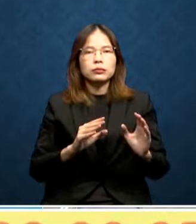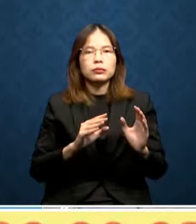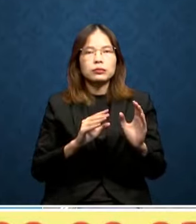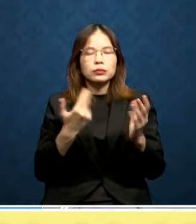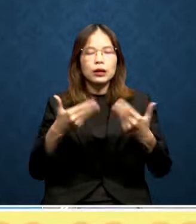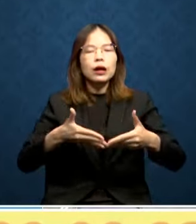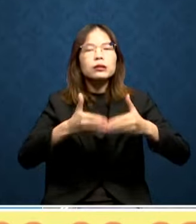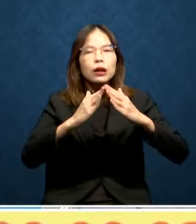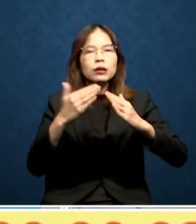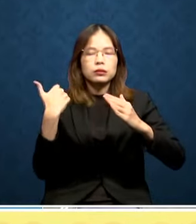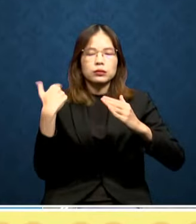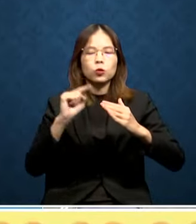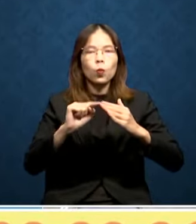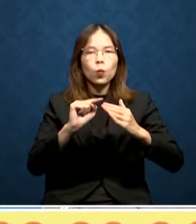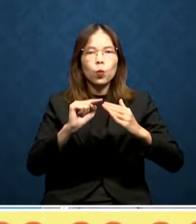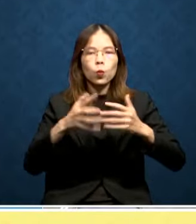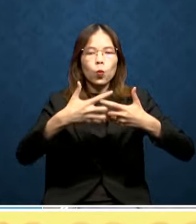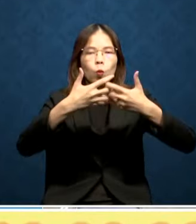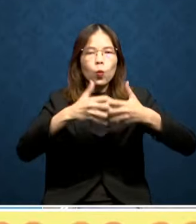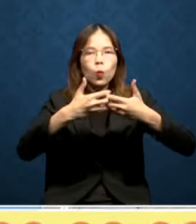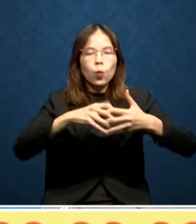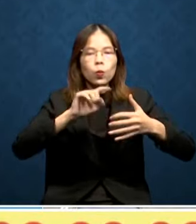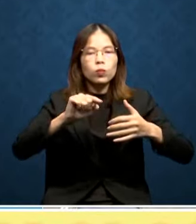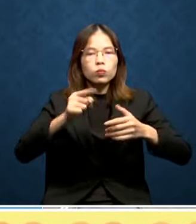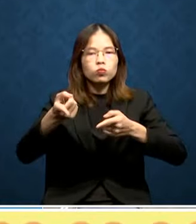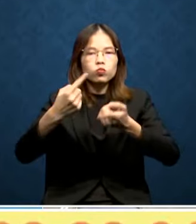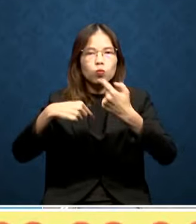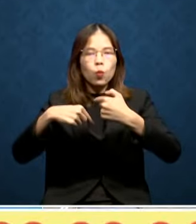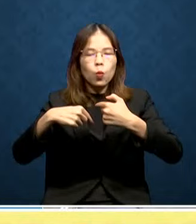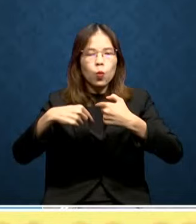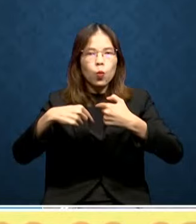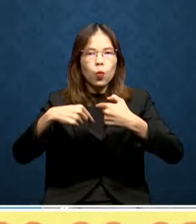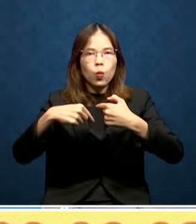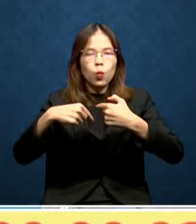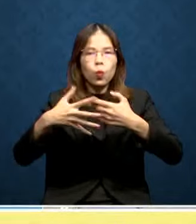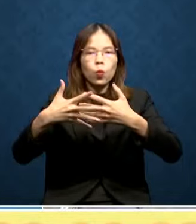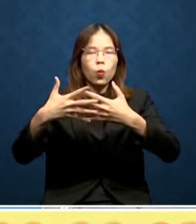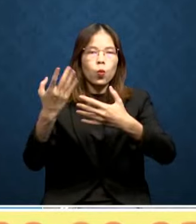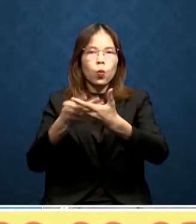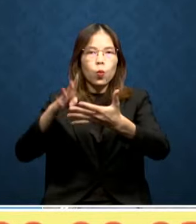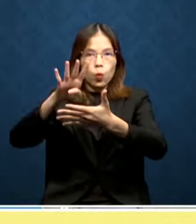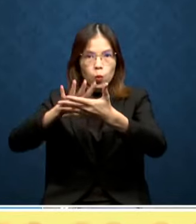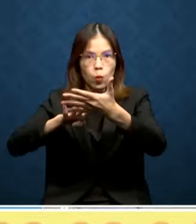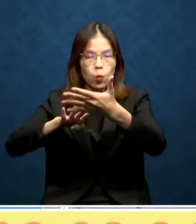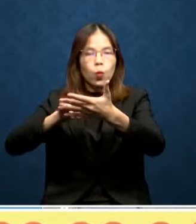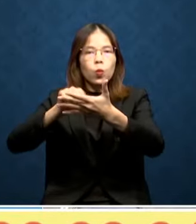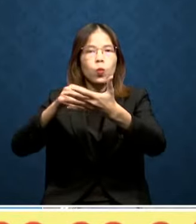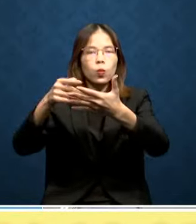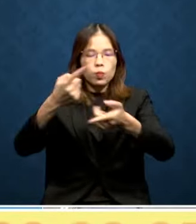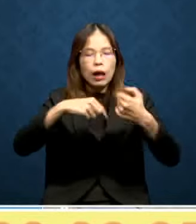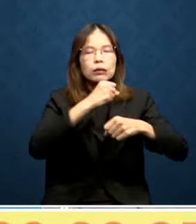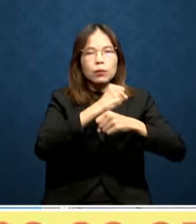อุตสาหกรรมราชทัณฑ์เพื่อรองรับอ่าผู้ต้องขังมาทำงานแล้วก็มาเ่อทำ